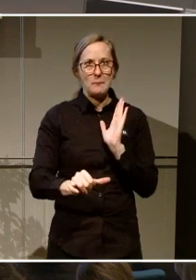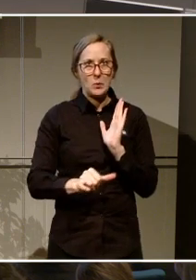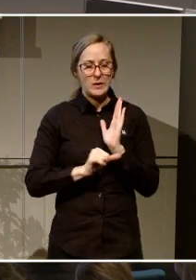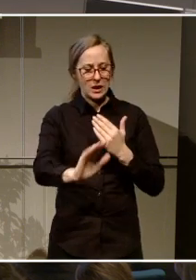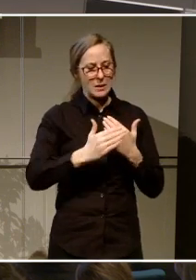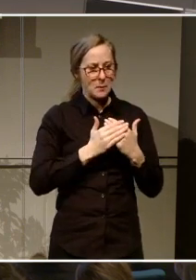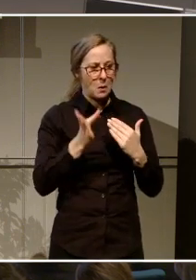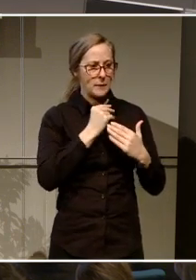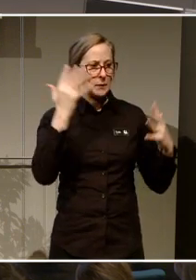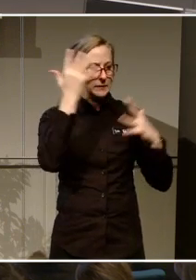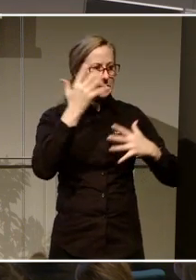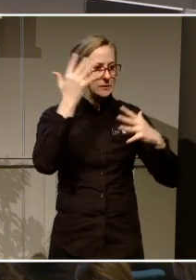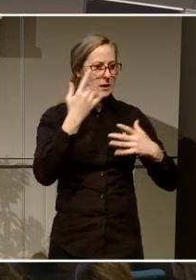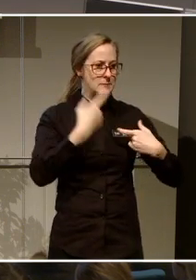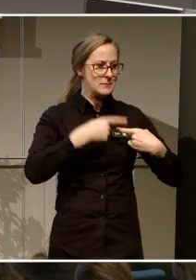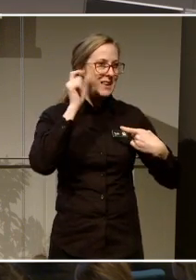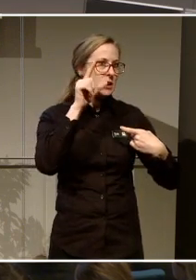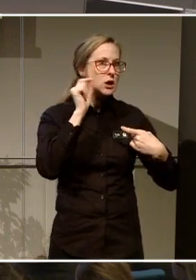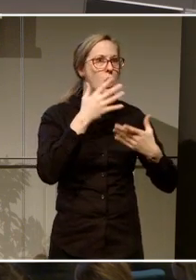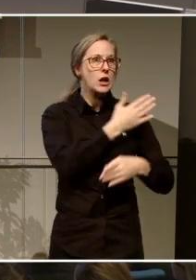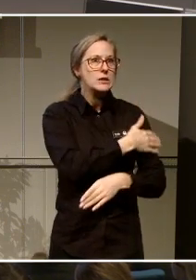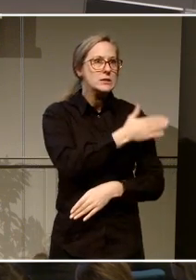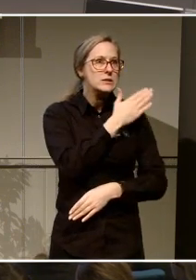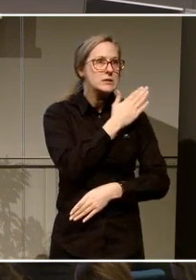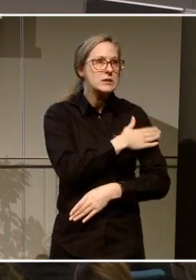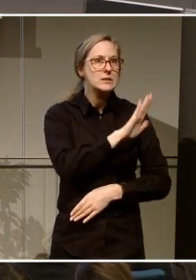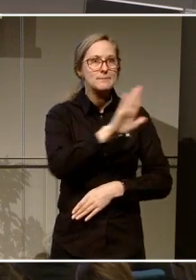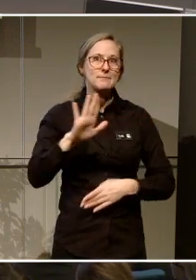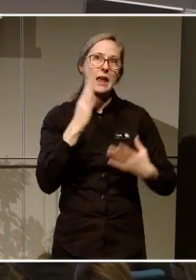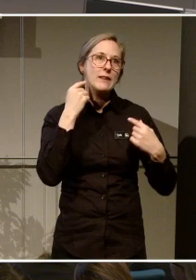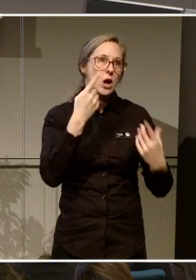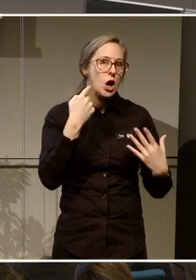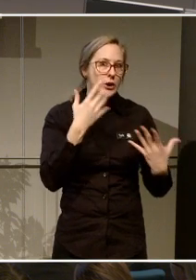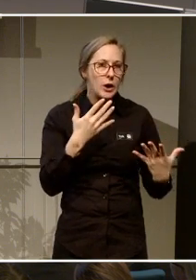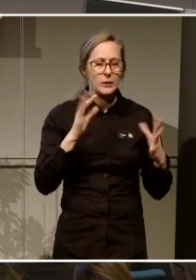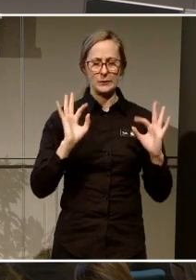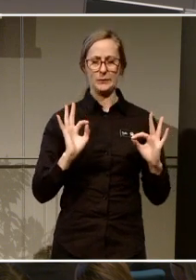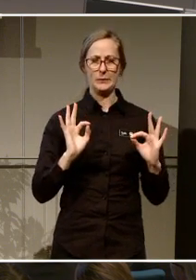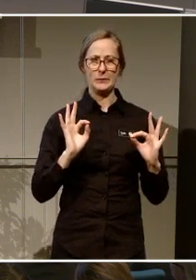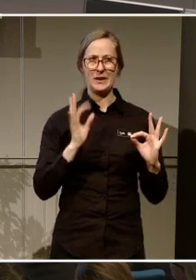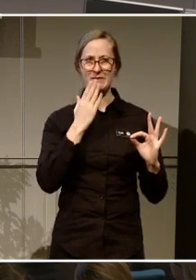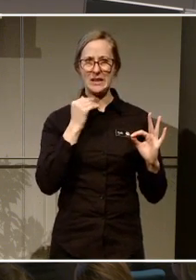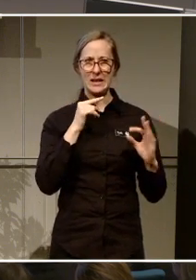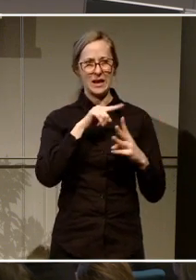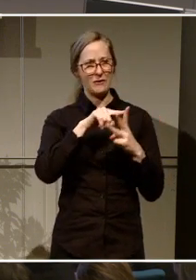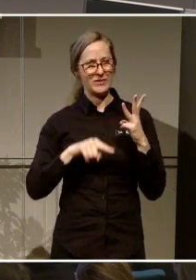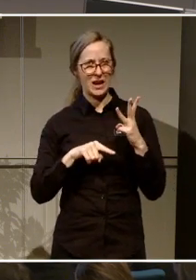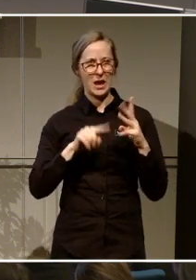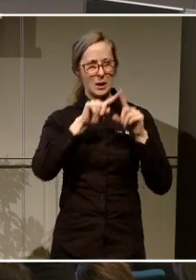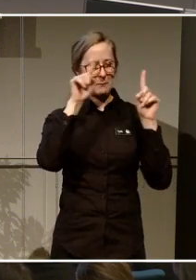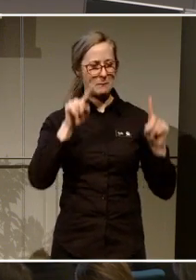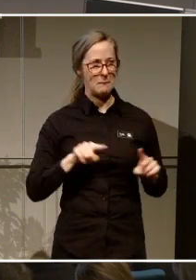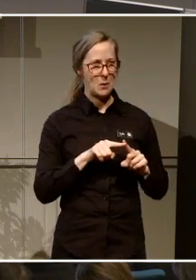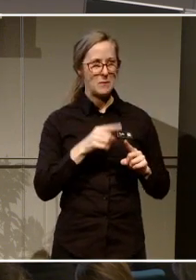när ni funderar på digitala tjänster och utmaningar i er vardag. Var hamnar vi, vilken av de här tre bubblorna jobbar vi